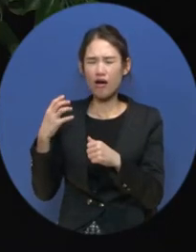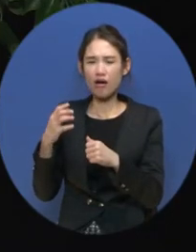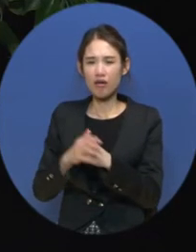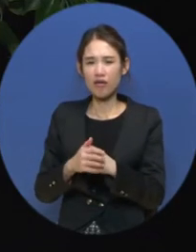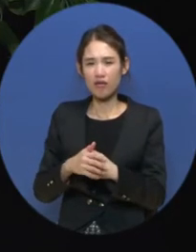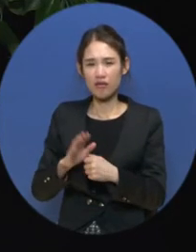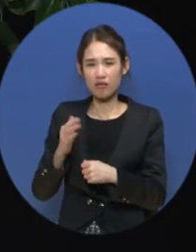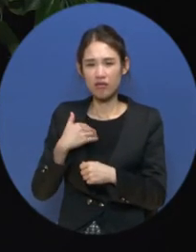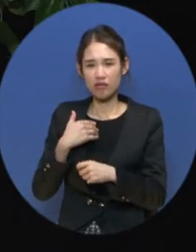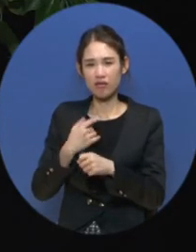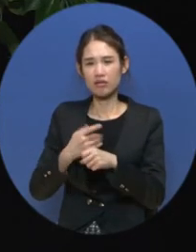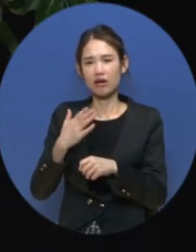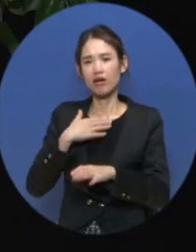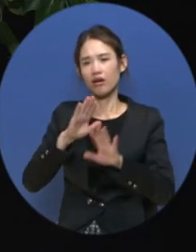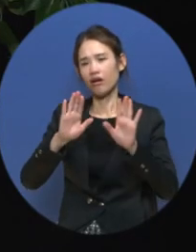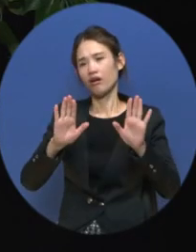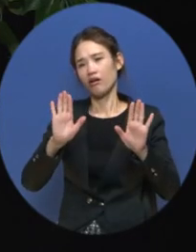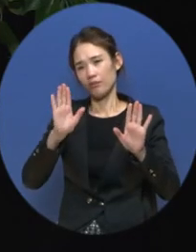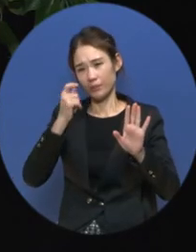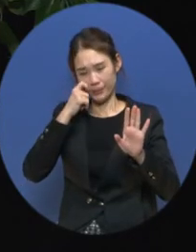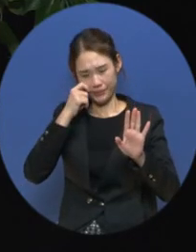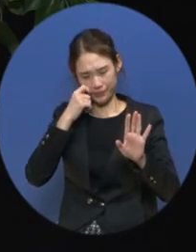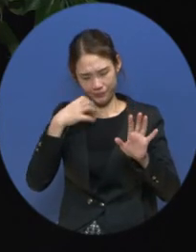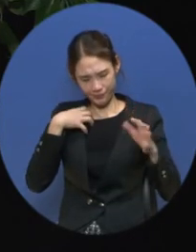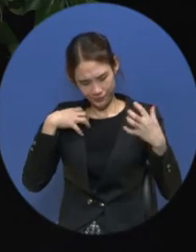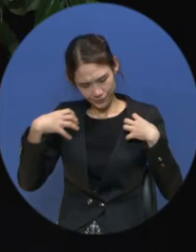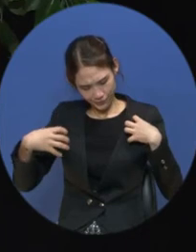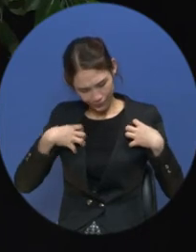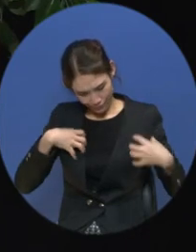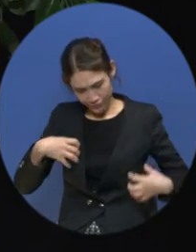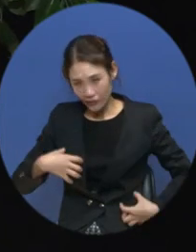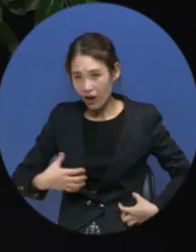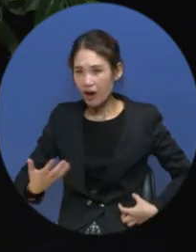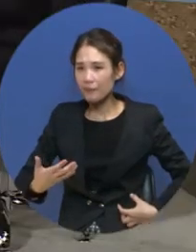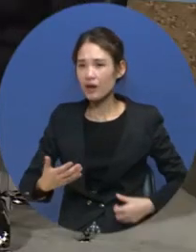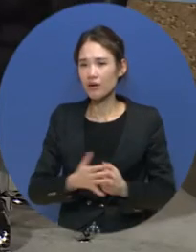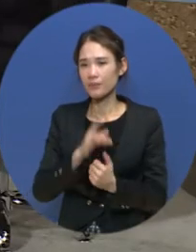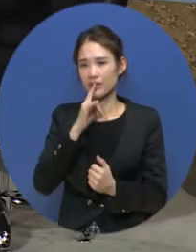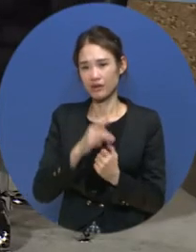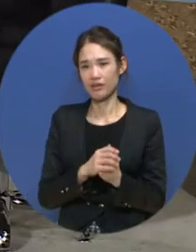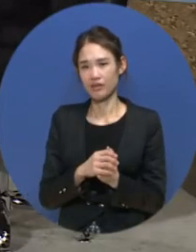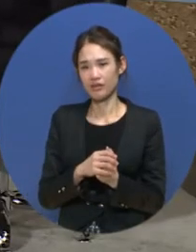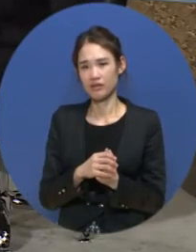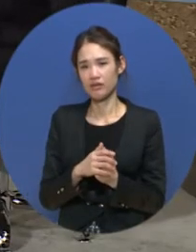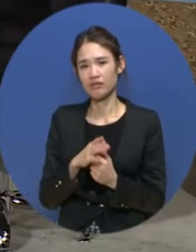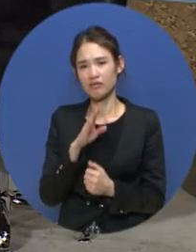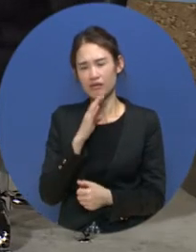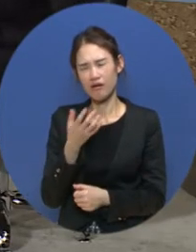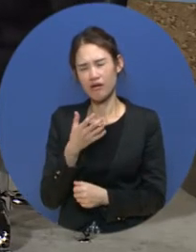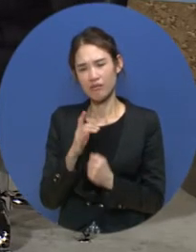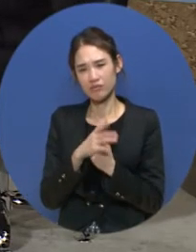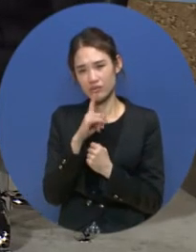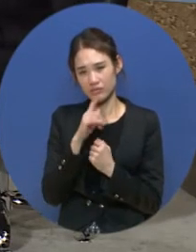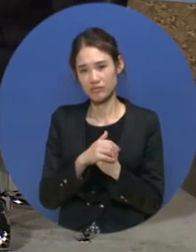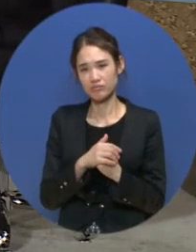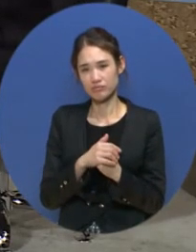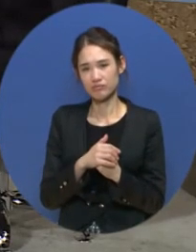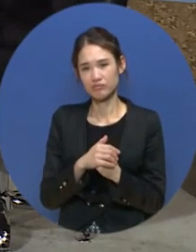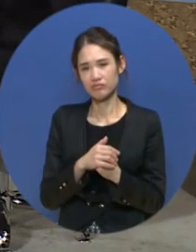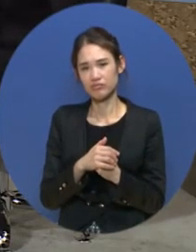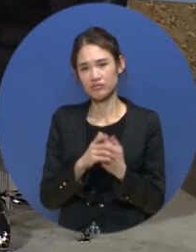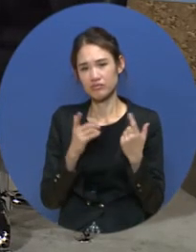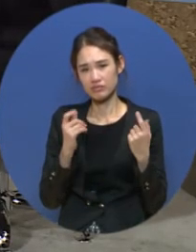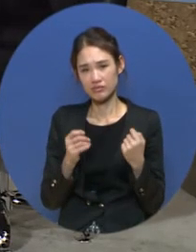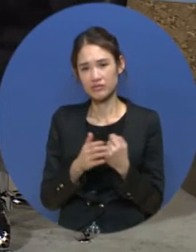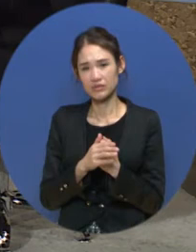반 내년에는 저 못해요. 여기 아파서 못해요. 팔 아파서 못해요. 정말 그렇거든요. 마음이 참 아파요. 네. 그런데